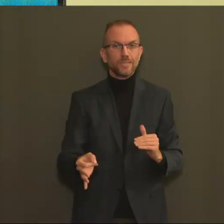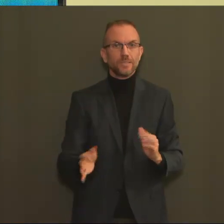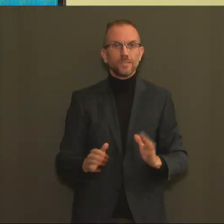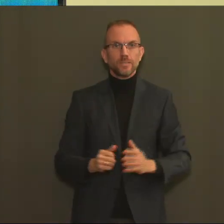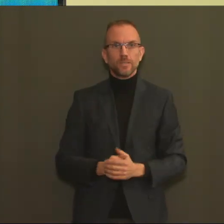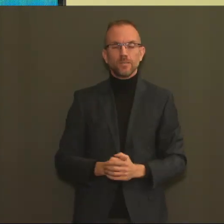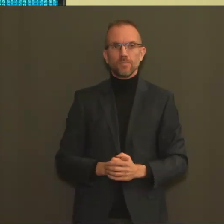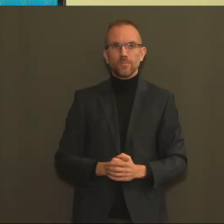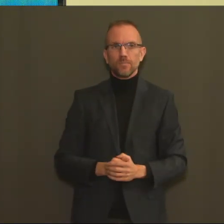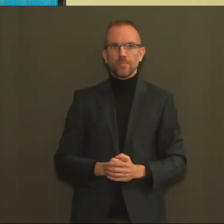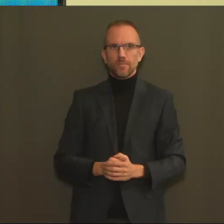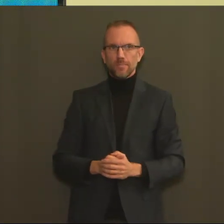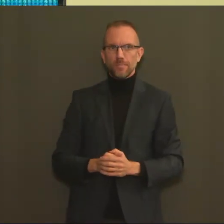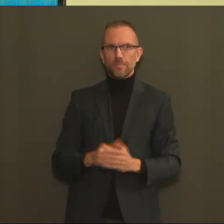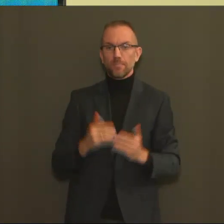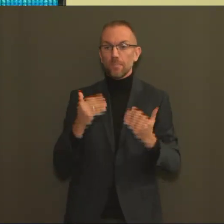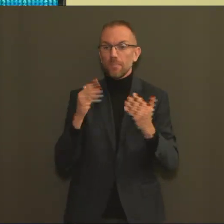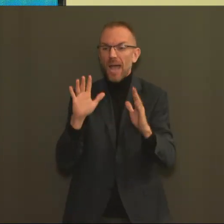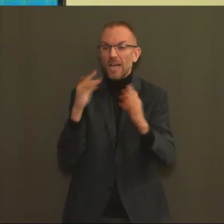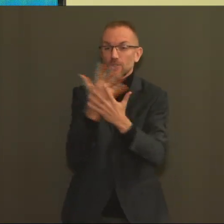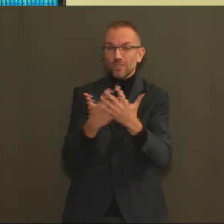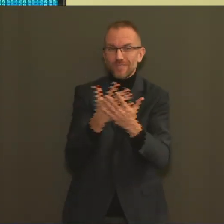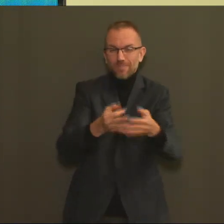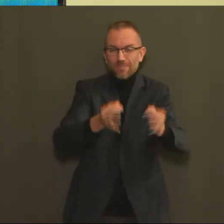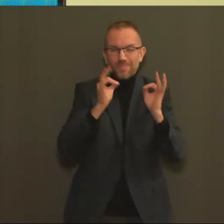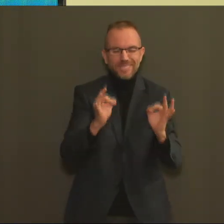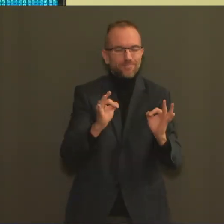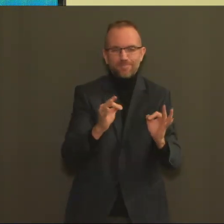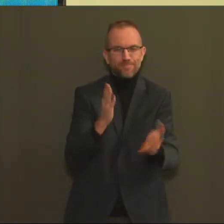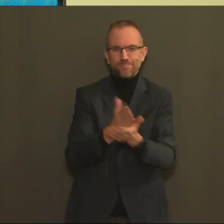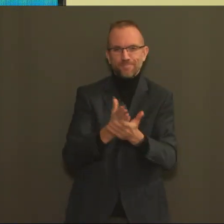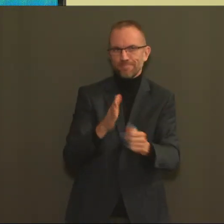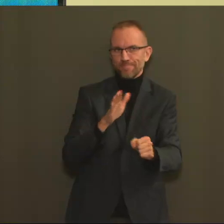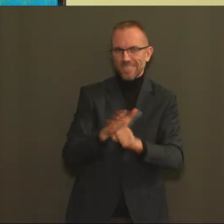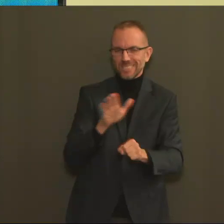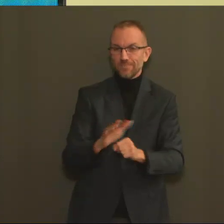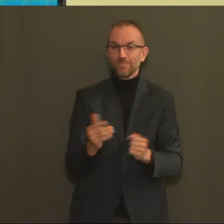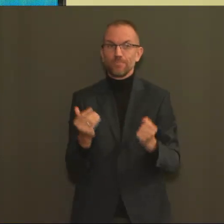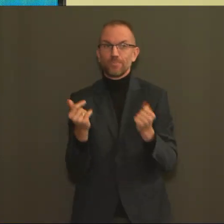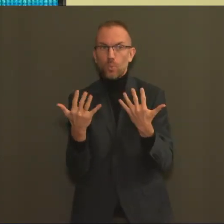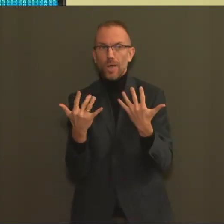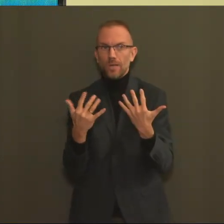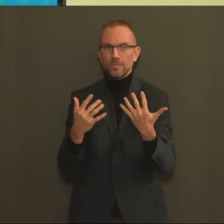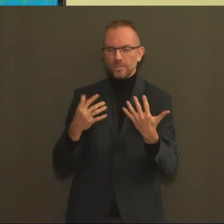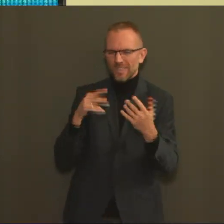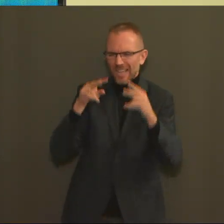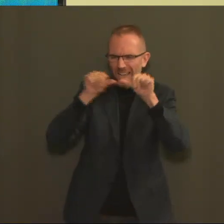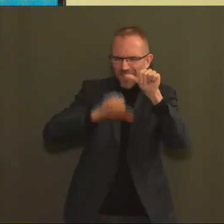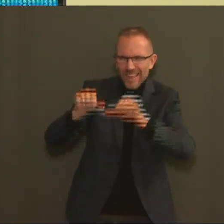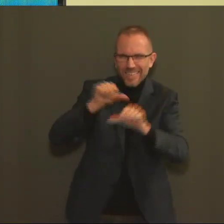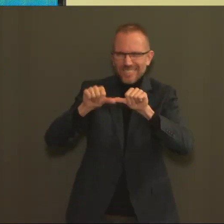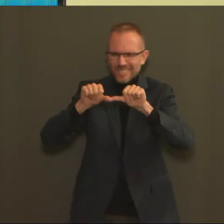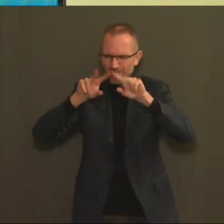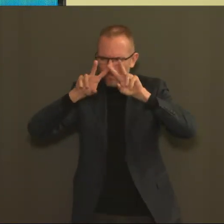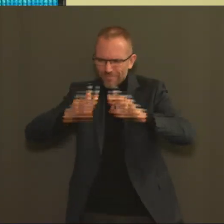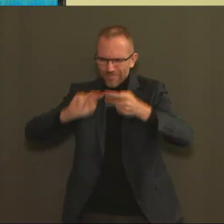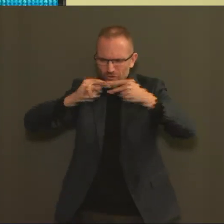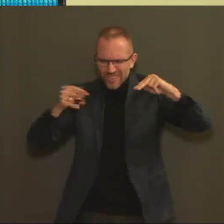zo vol is als in nood zo this is what i om poesjes p plus je space wat parce que de personen profiel in de voor je